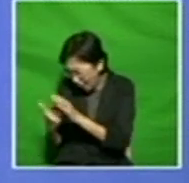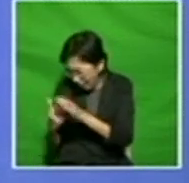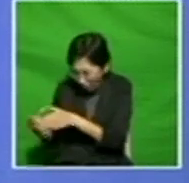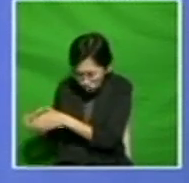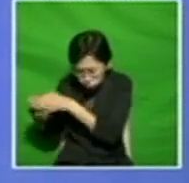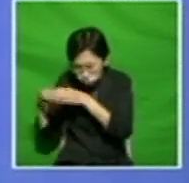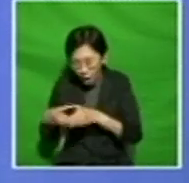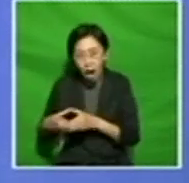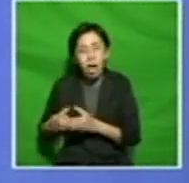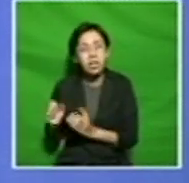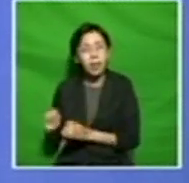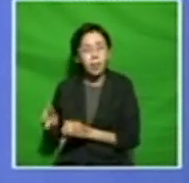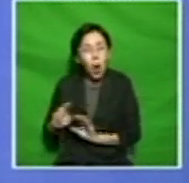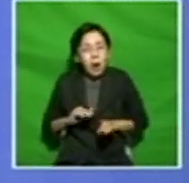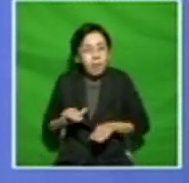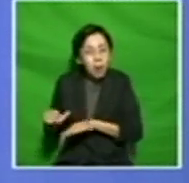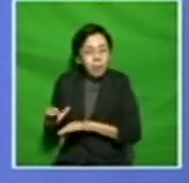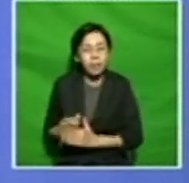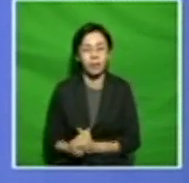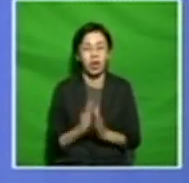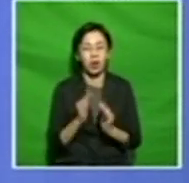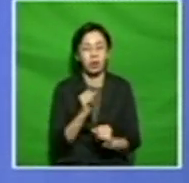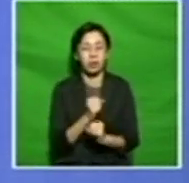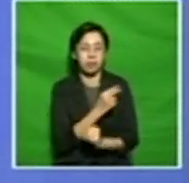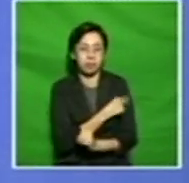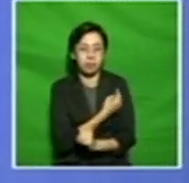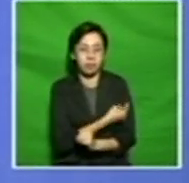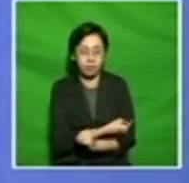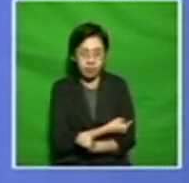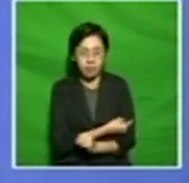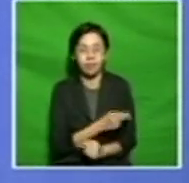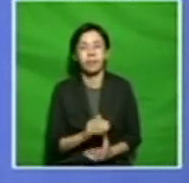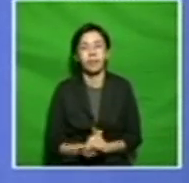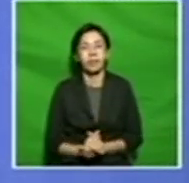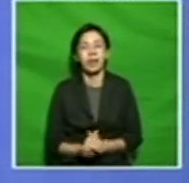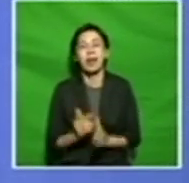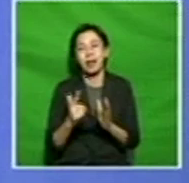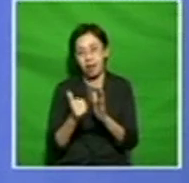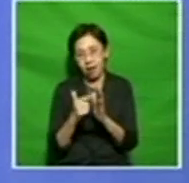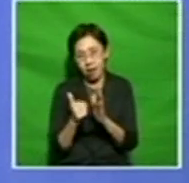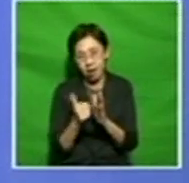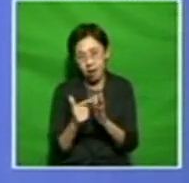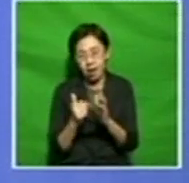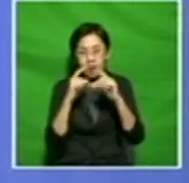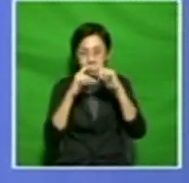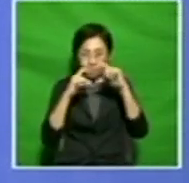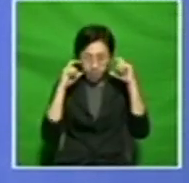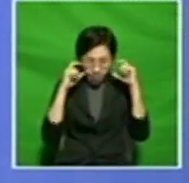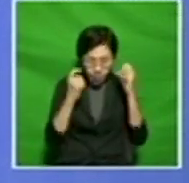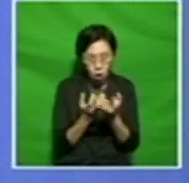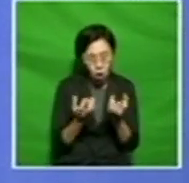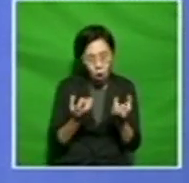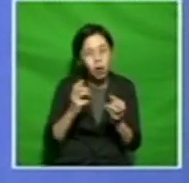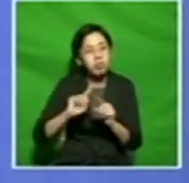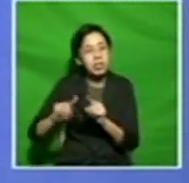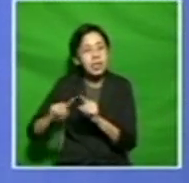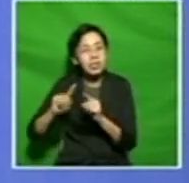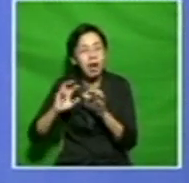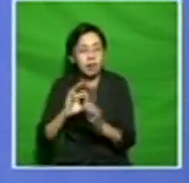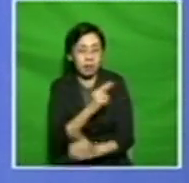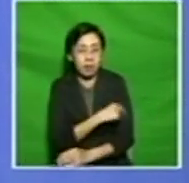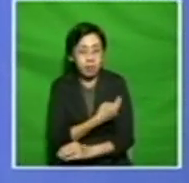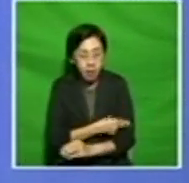ำลังสรุปก็คือเตรียมบุคลากรเตรียมยาเตรียมเวชภัณฑ์เตรียมเ